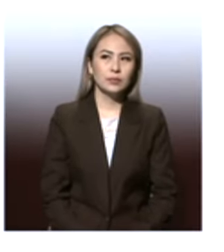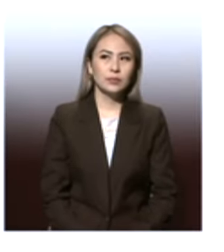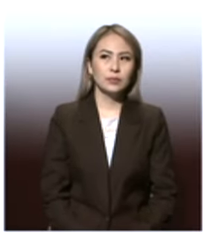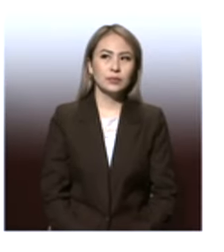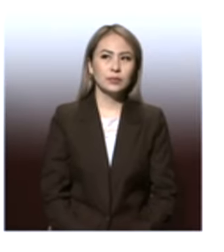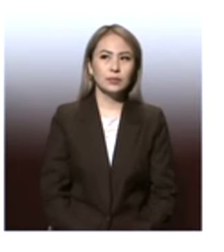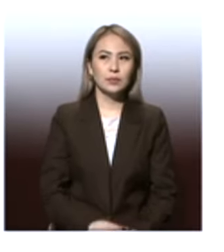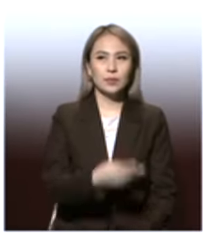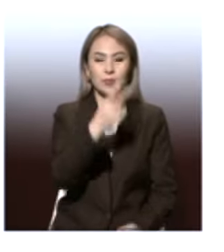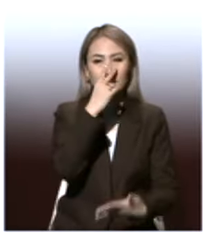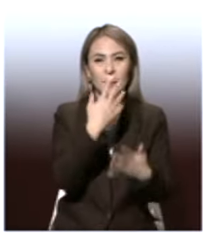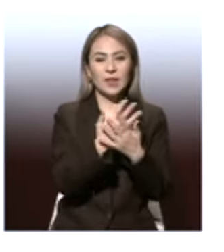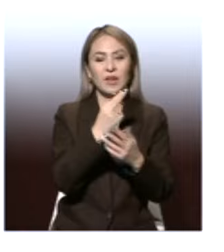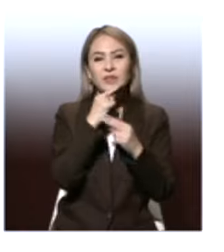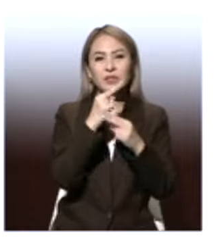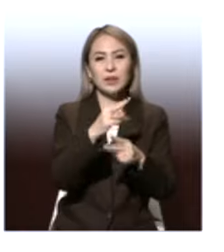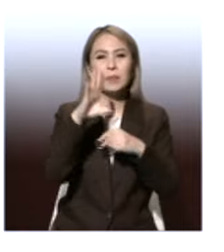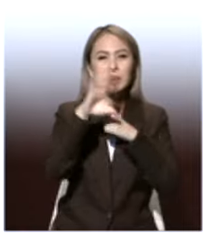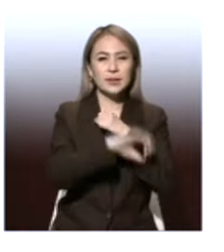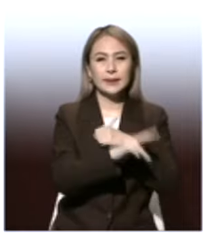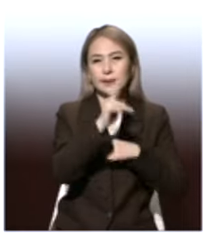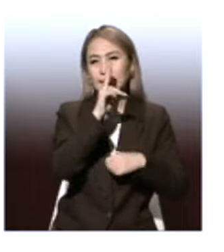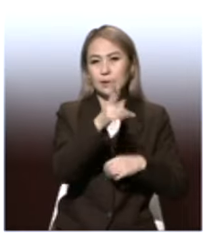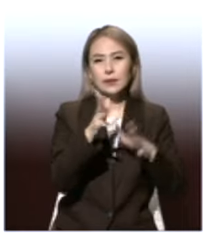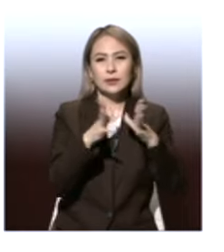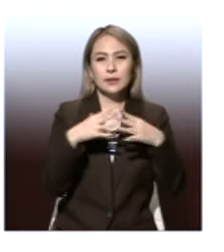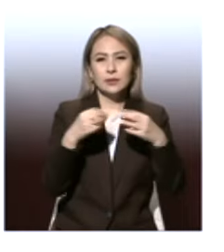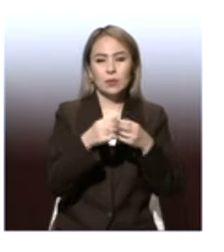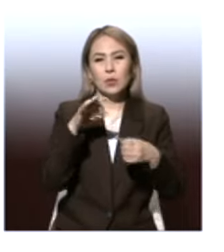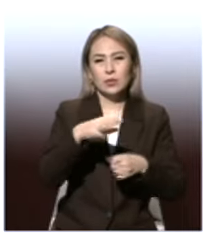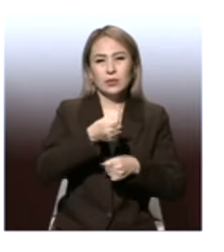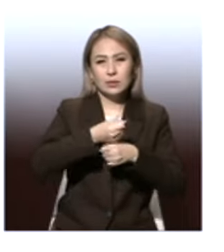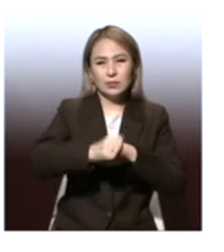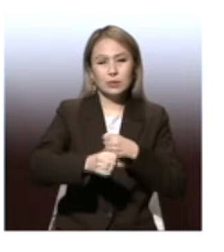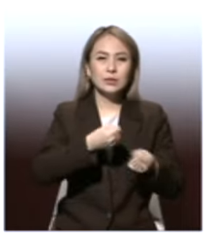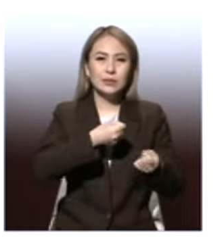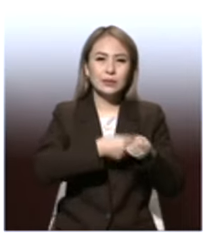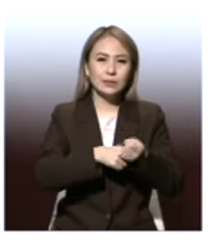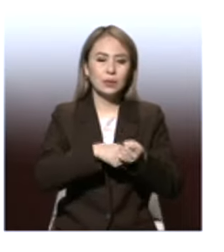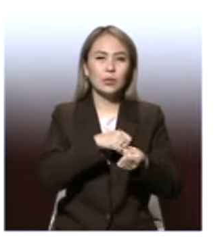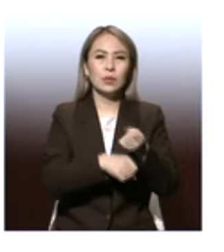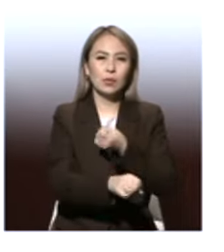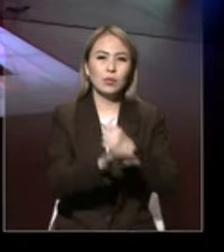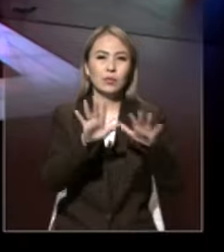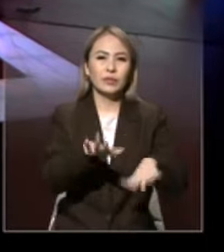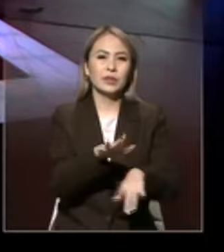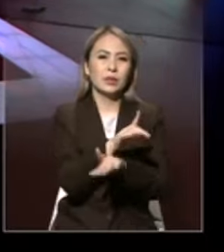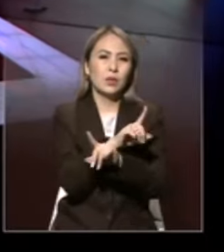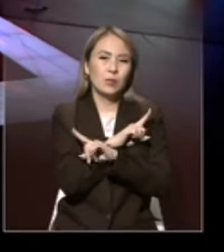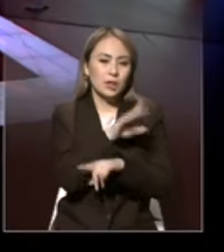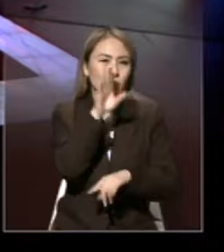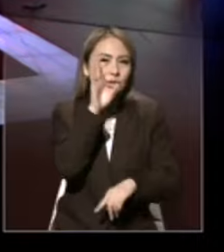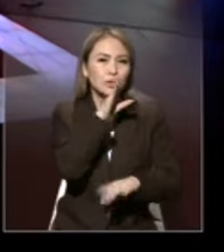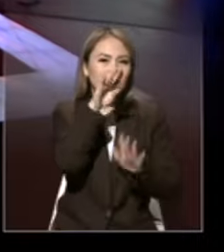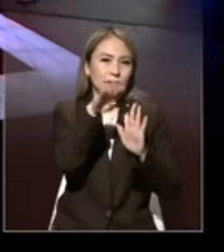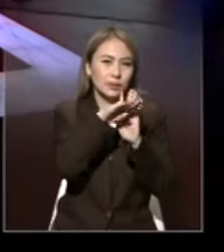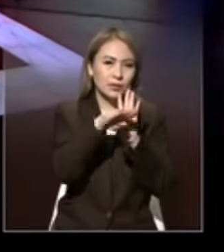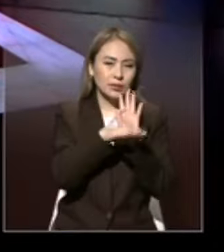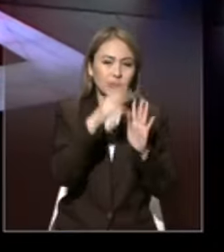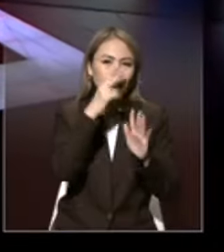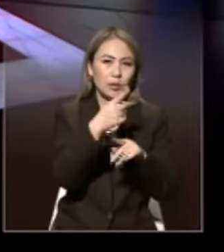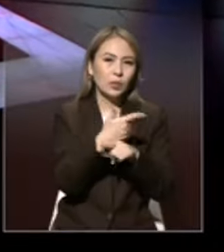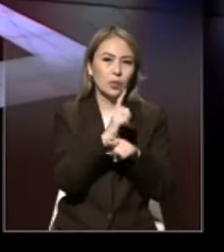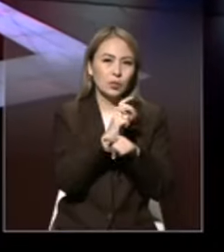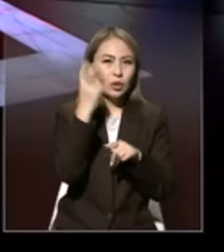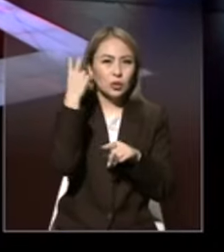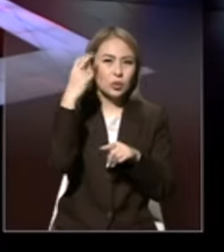Құрметті көрермен, сіздердің назарларыңызда соңғы 3 жылда осы отбасындағы зорлық-зомбылықтан қайтыс болған әйелдердің тізімі. Өкінішке қарай бұл қаралы